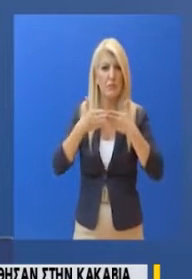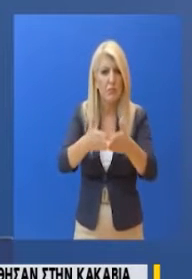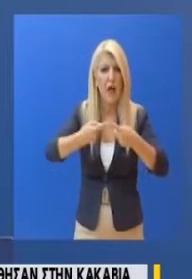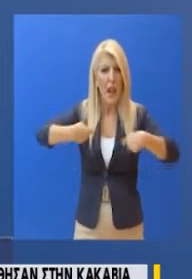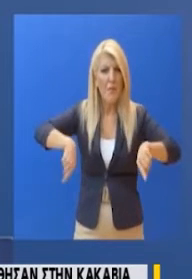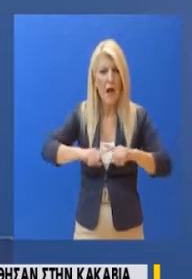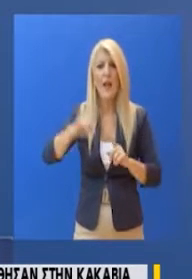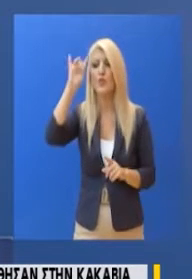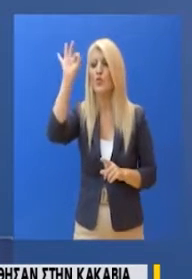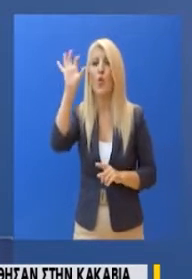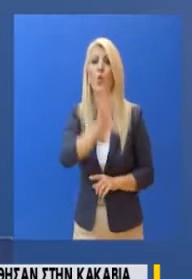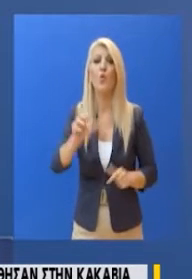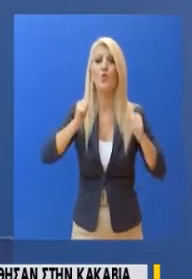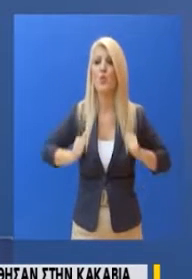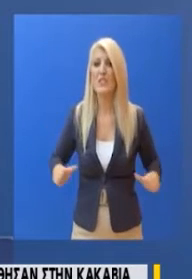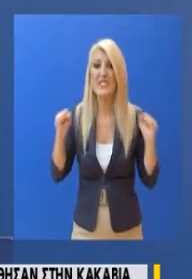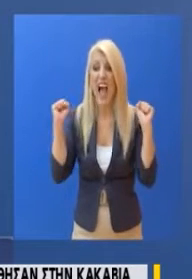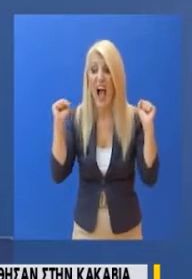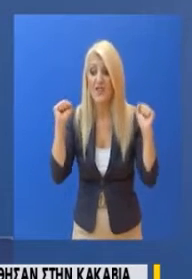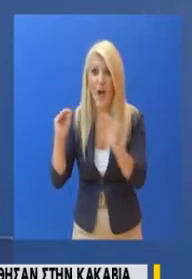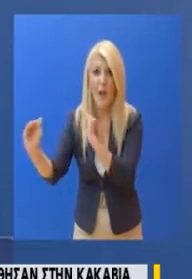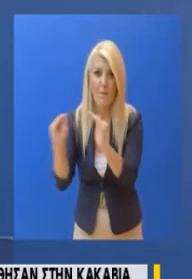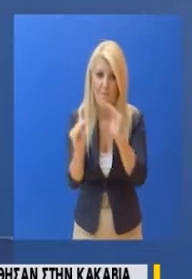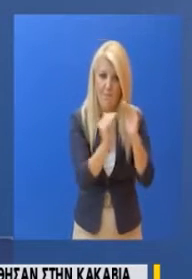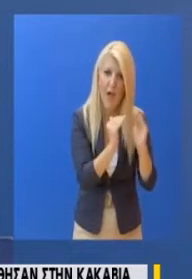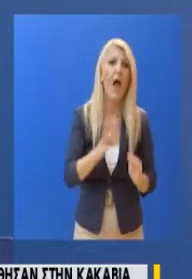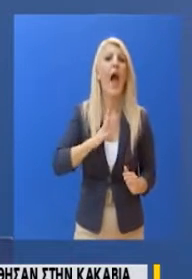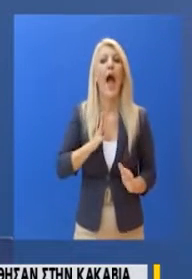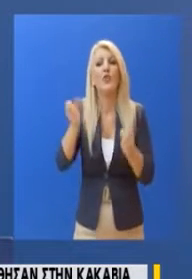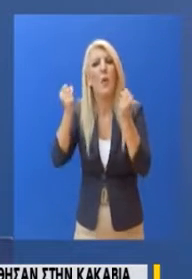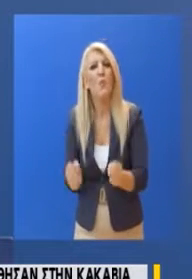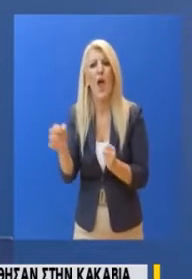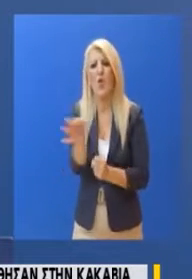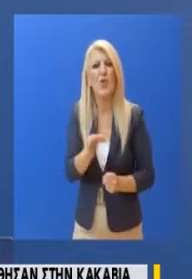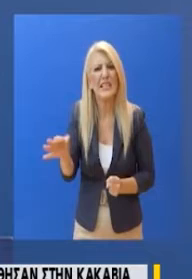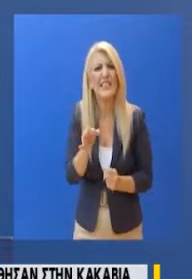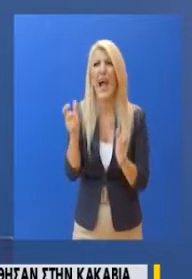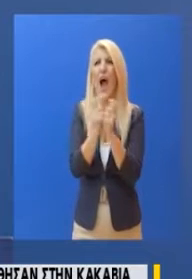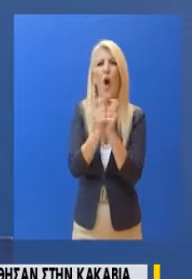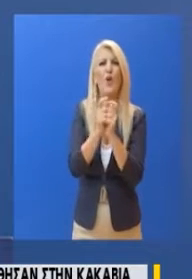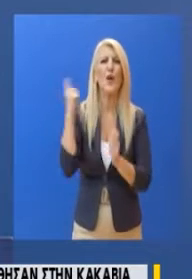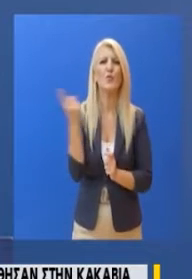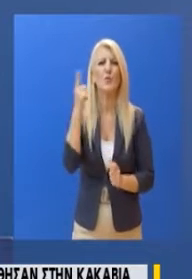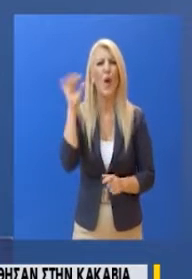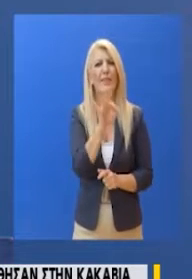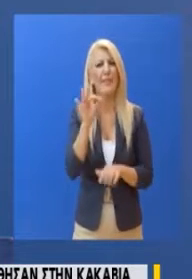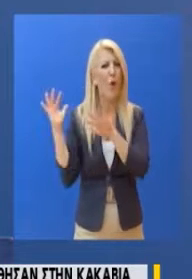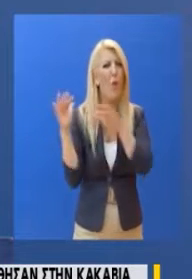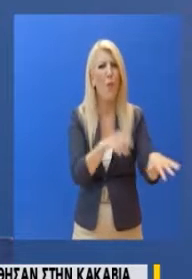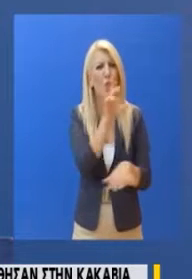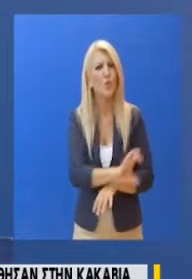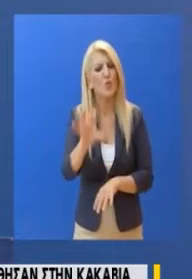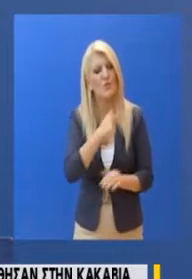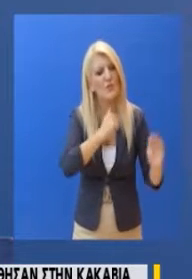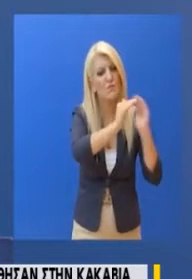τουρισμού, των κατοίκων στους τουριστικούς προορισμούς και βεβαίως των επισκεπτών μας. Εξαιτίας της επιβάρυνσης στα